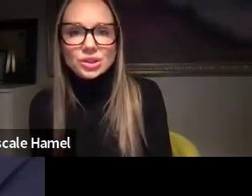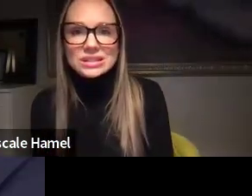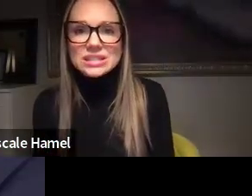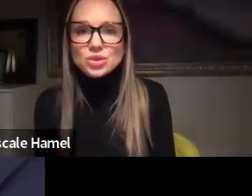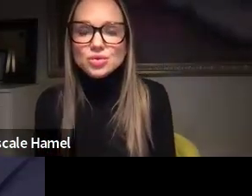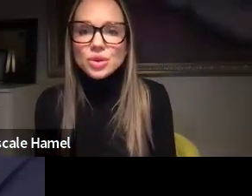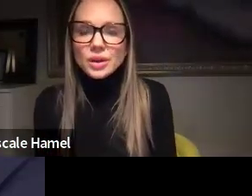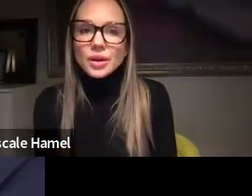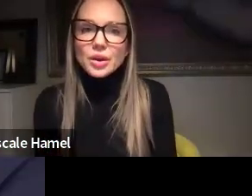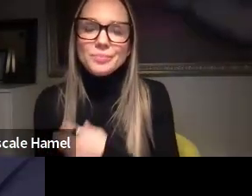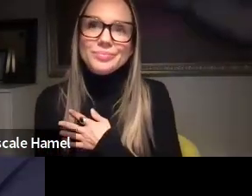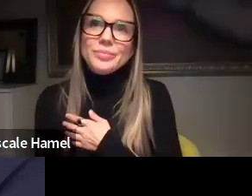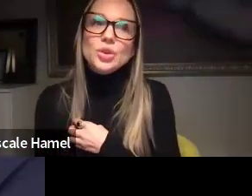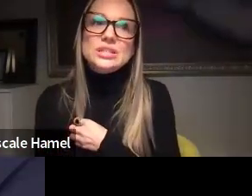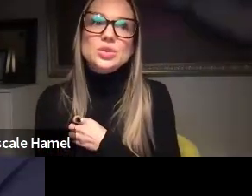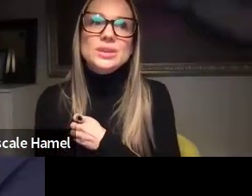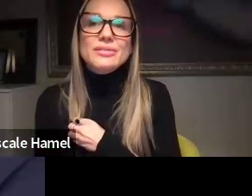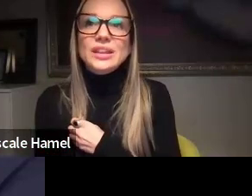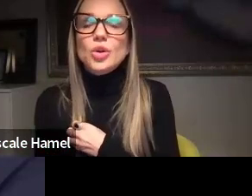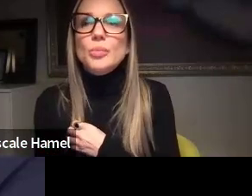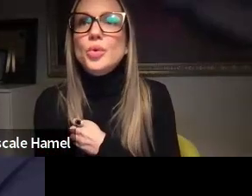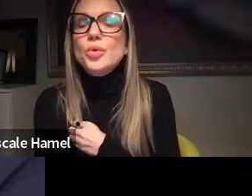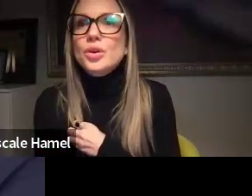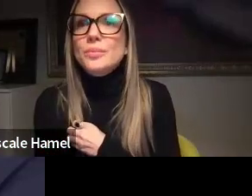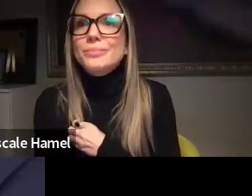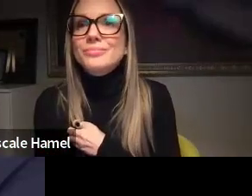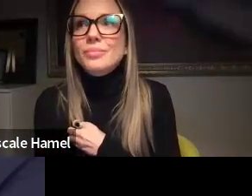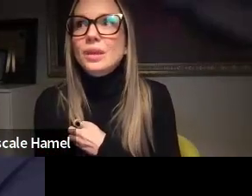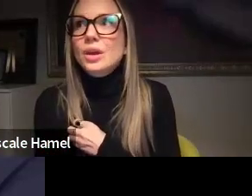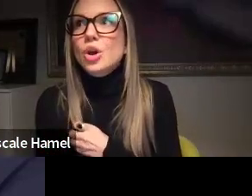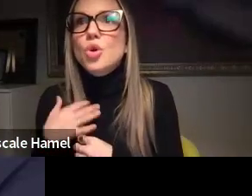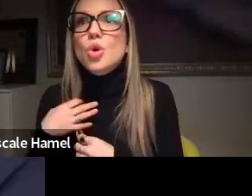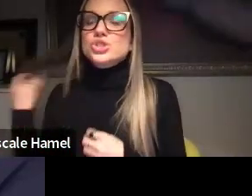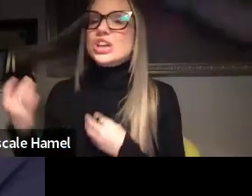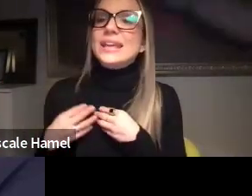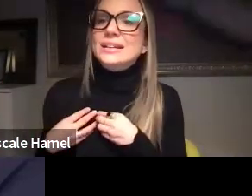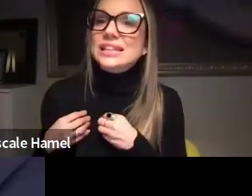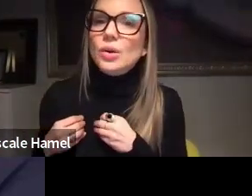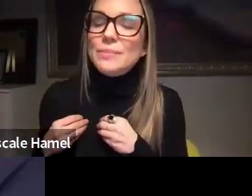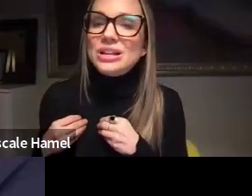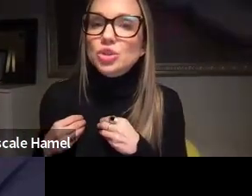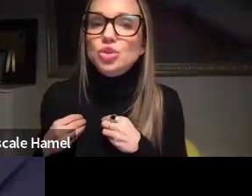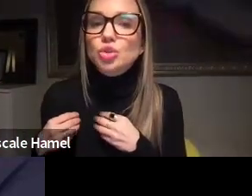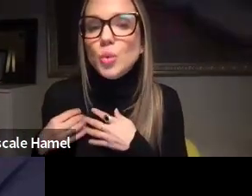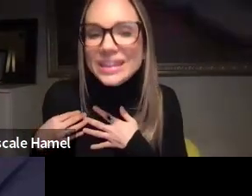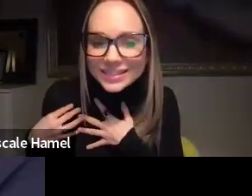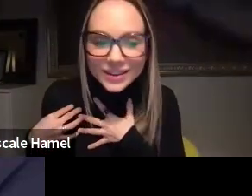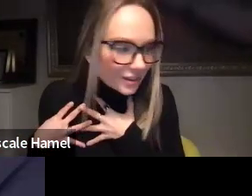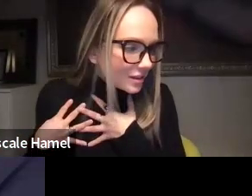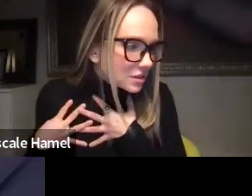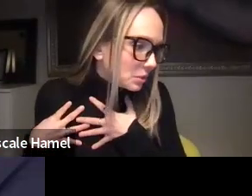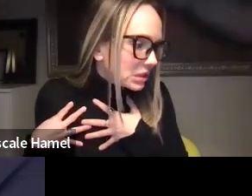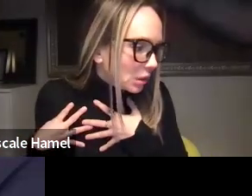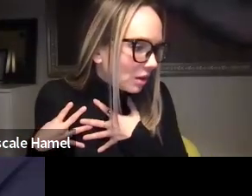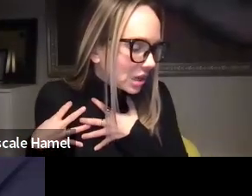Un autre tissu, un tissu qui est fait un peu comme Coco Chanel, tu sais, on appelle ça du